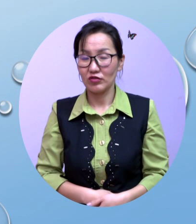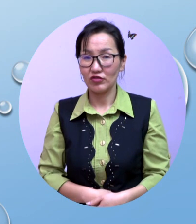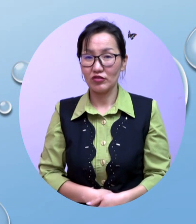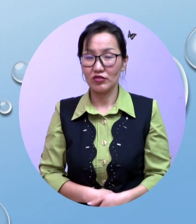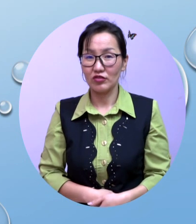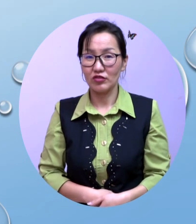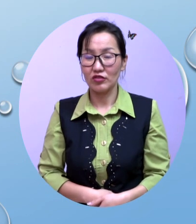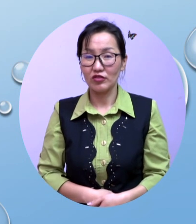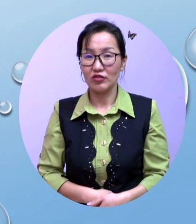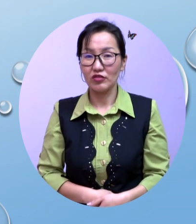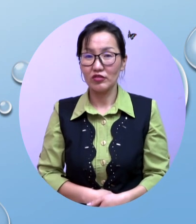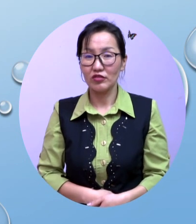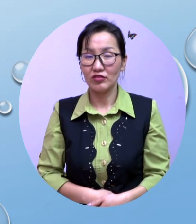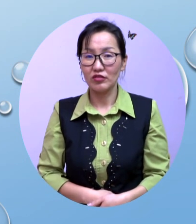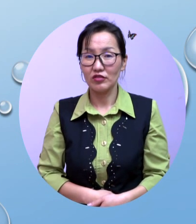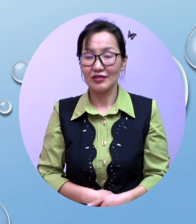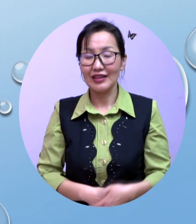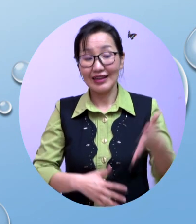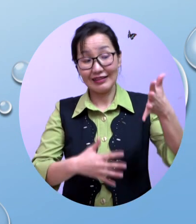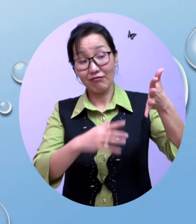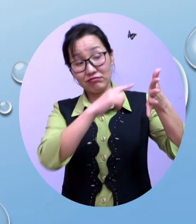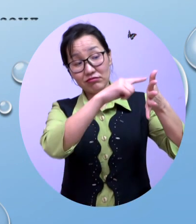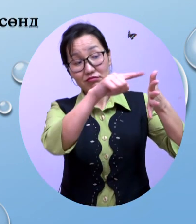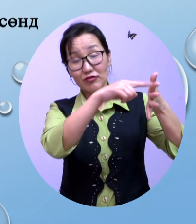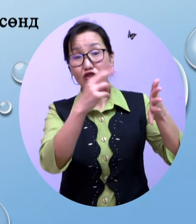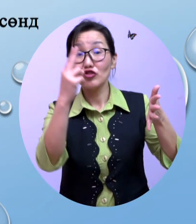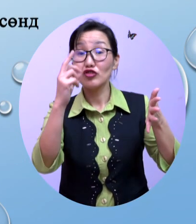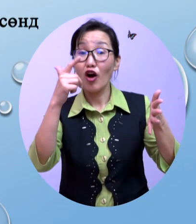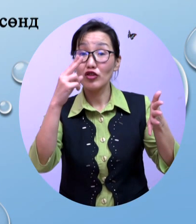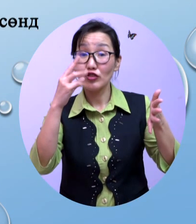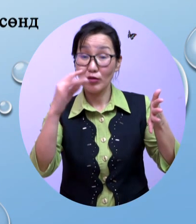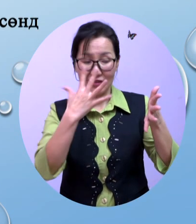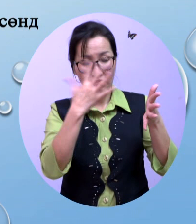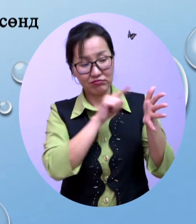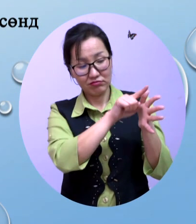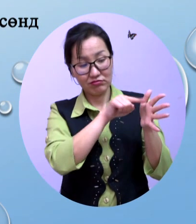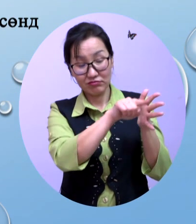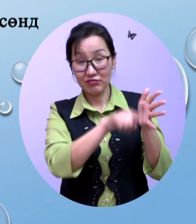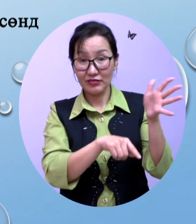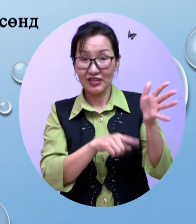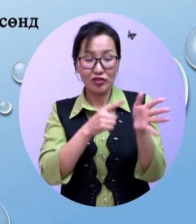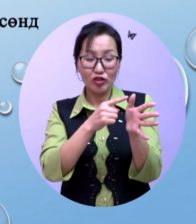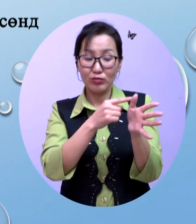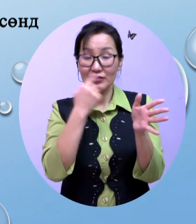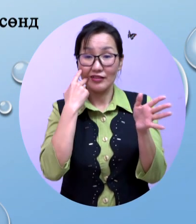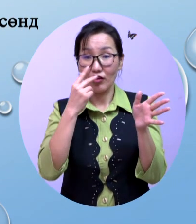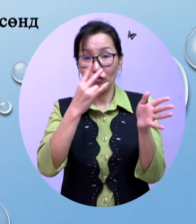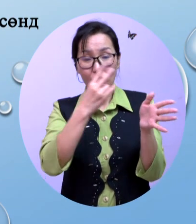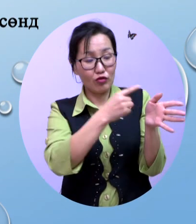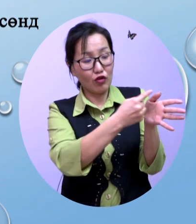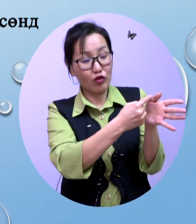За бидний их таван цогцлбороос бүтэж байна. Бид нэр цогцлбороо догол мөрнөөс эхэлж